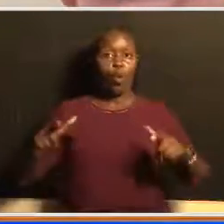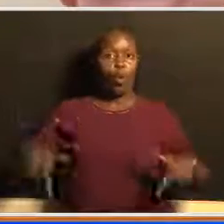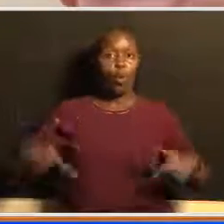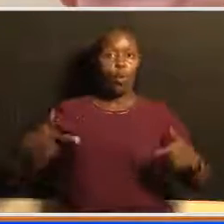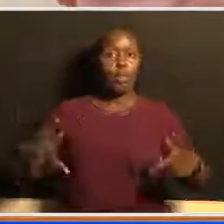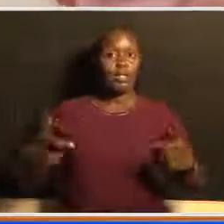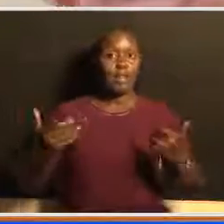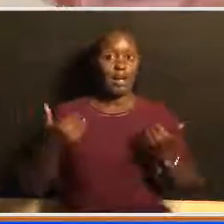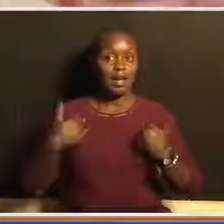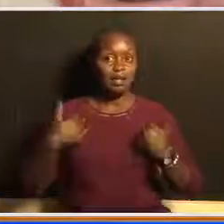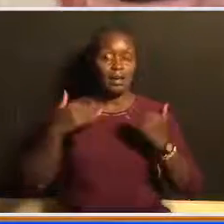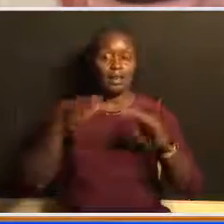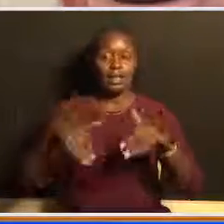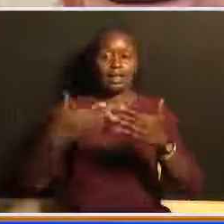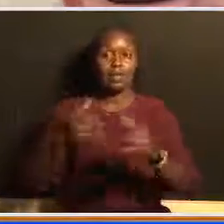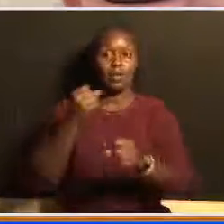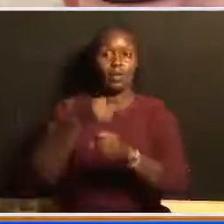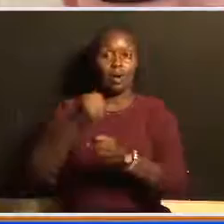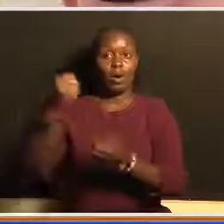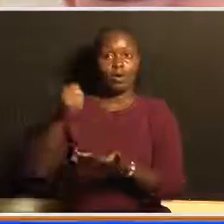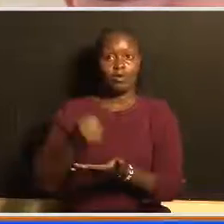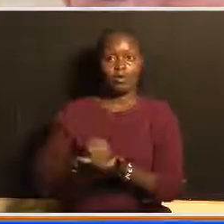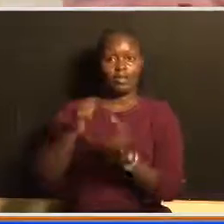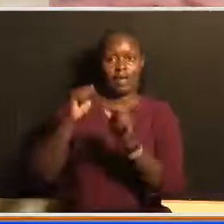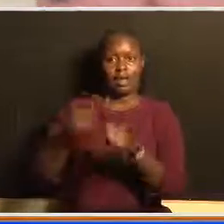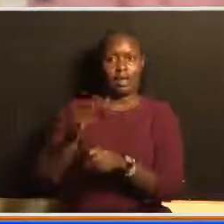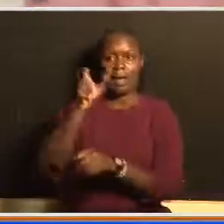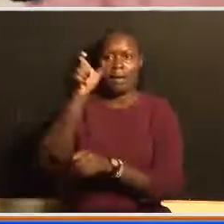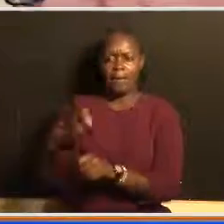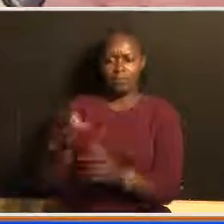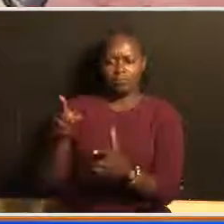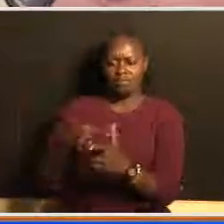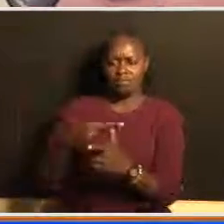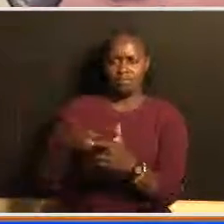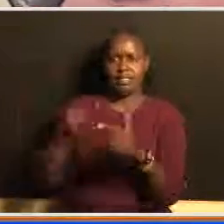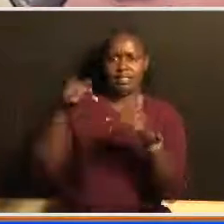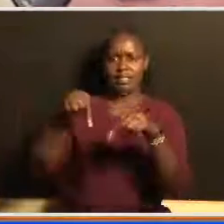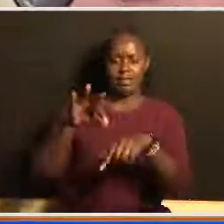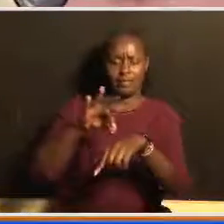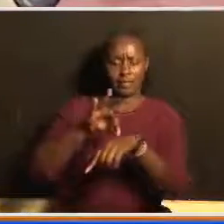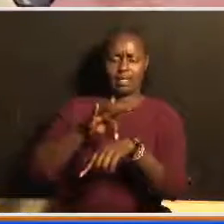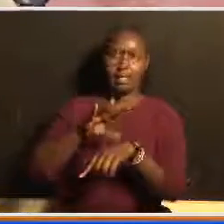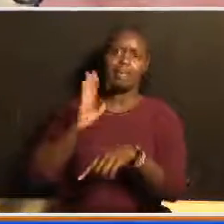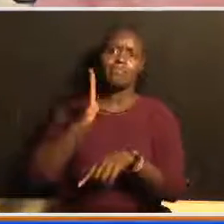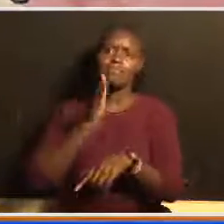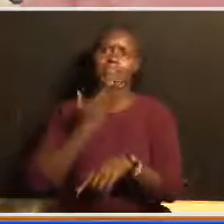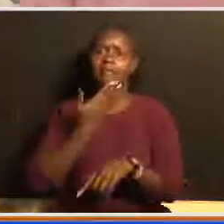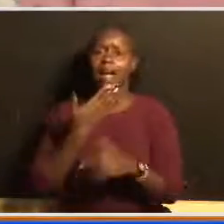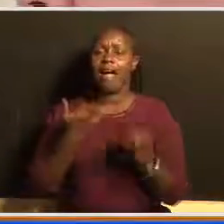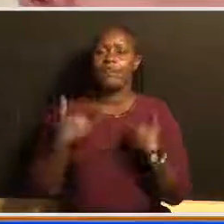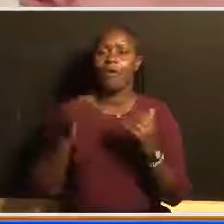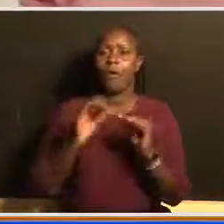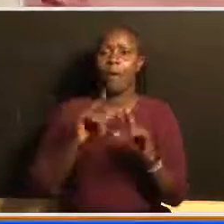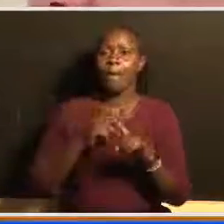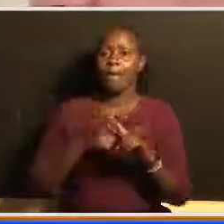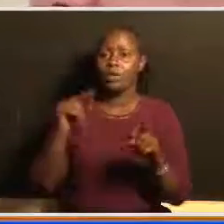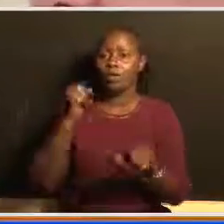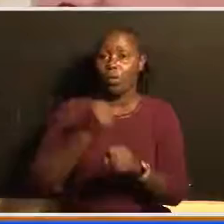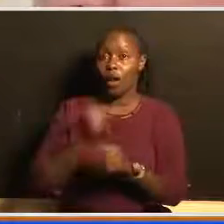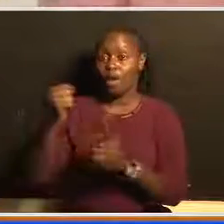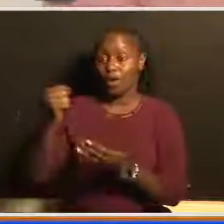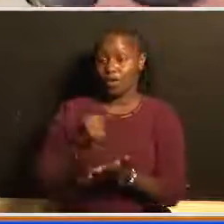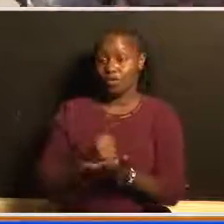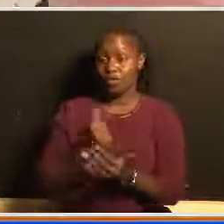kazi ya ofisi anaweza fanya. Mtu kama a person with albinism ako na ulemavu wa ngozi kama mimi, ukinipatia kazi kwa ofisi